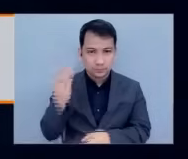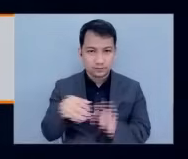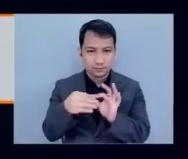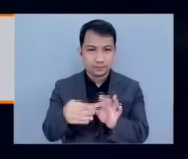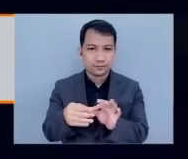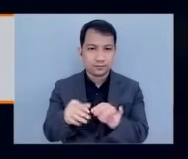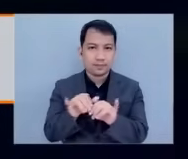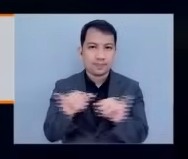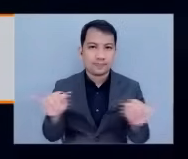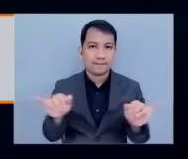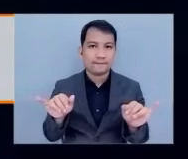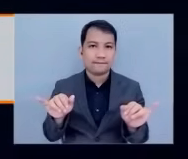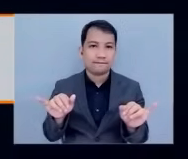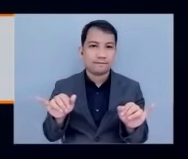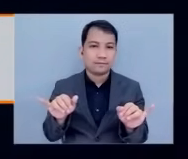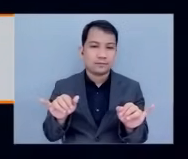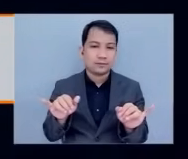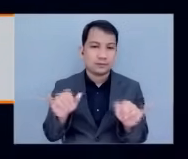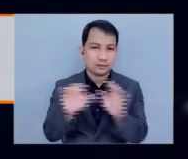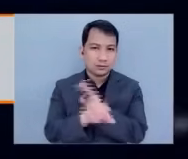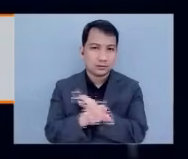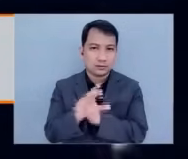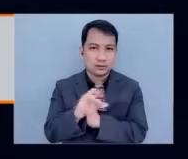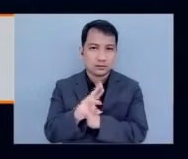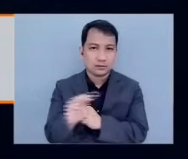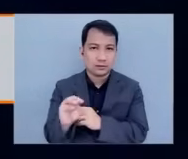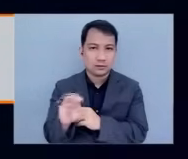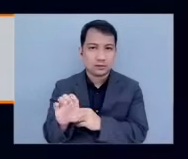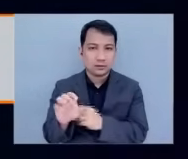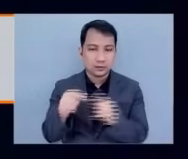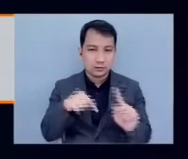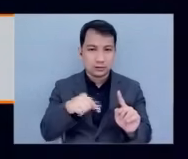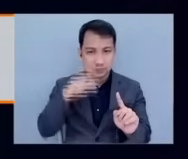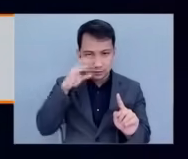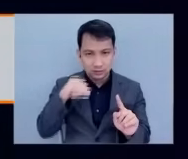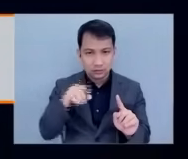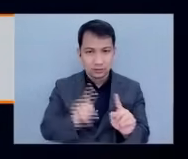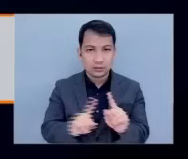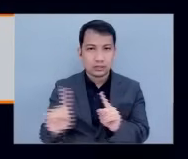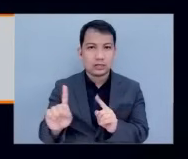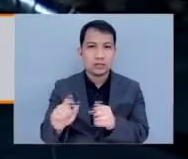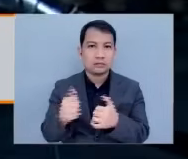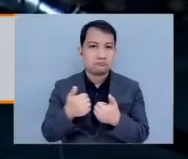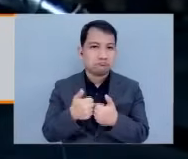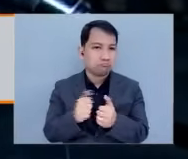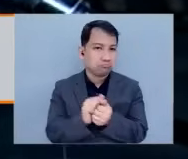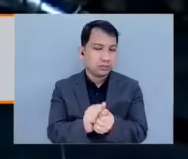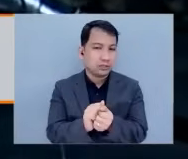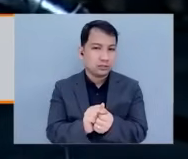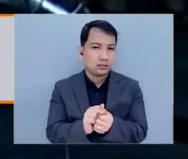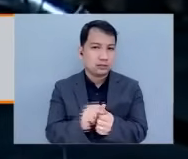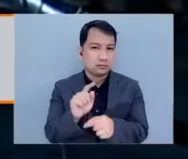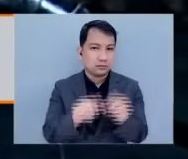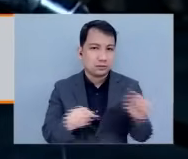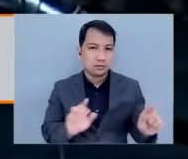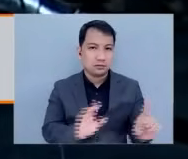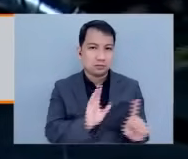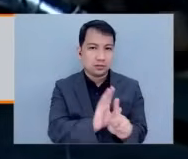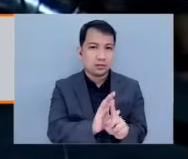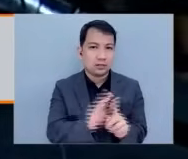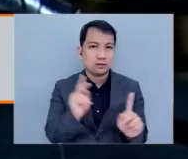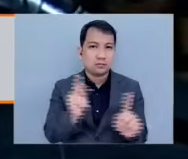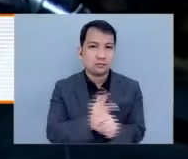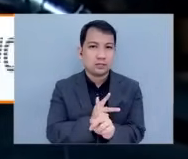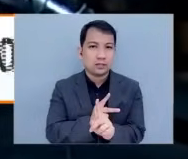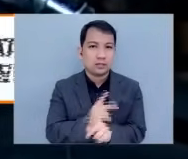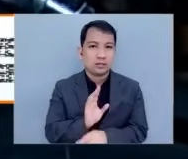modus. Nabiktima nila ang isang lalaki naglalakad sa gilid ng kalsada. Kalimitan ma'am, ang mga biktima ng mga ito yung